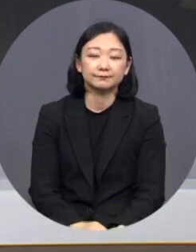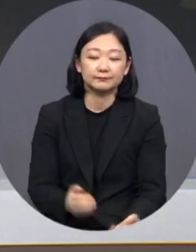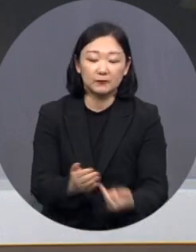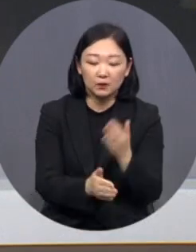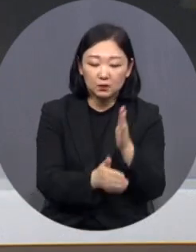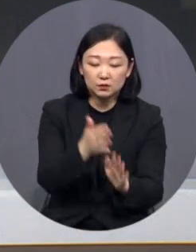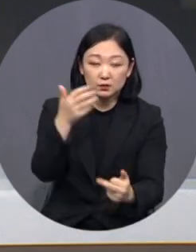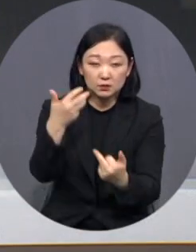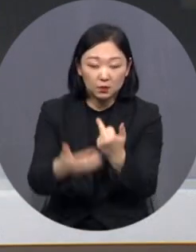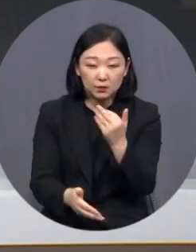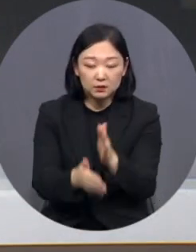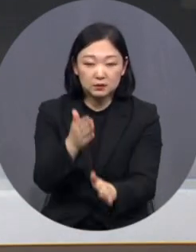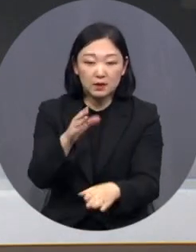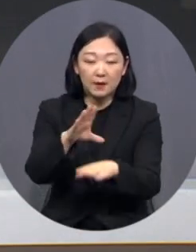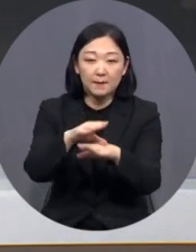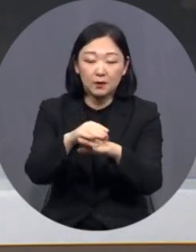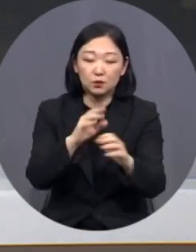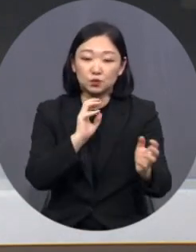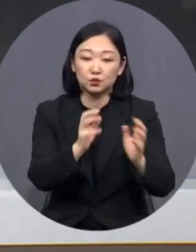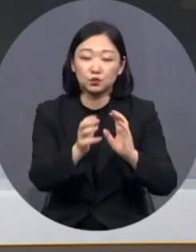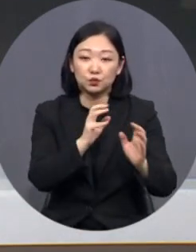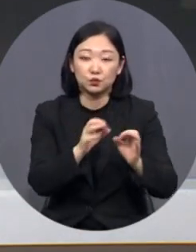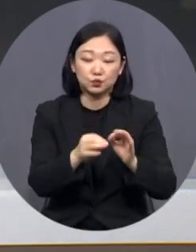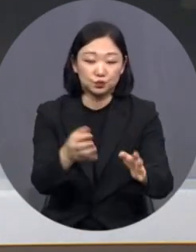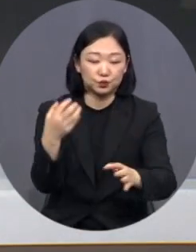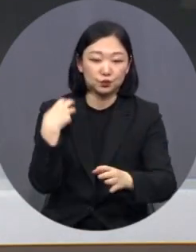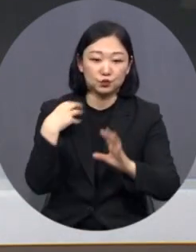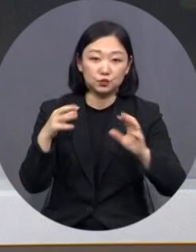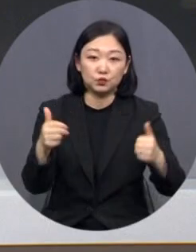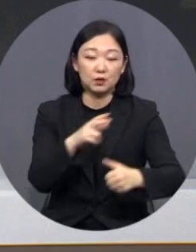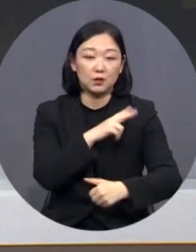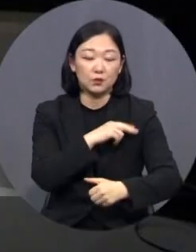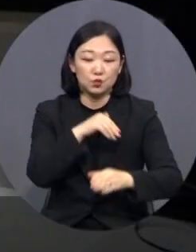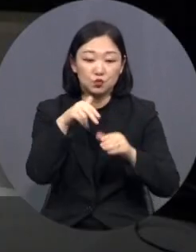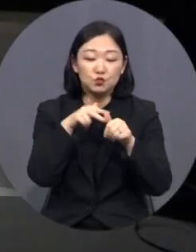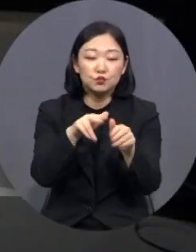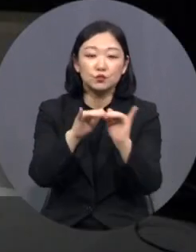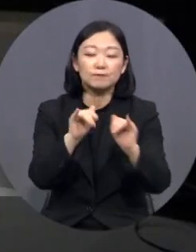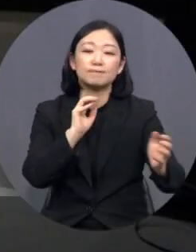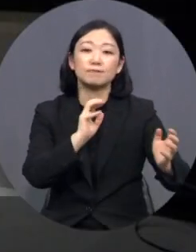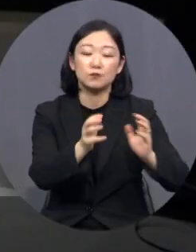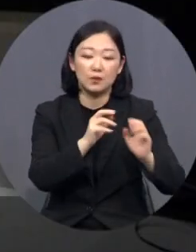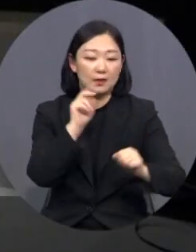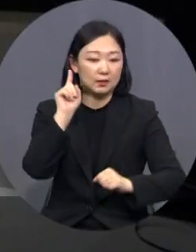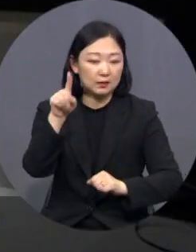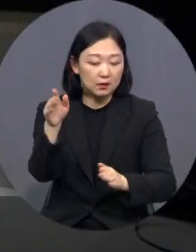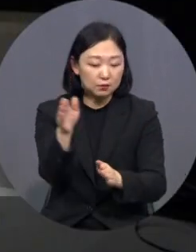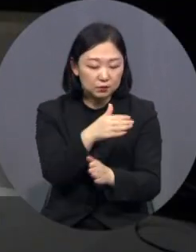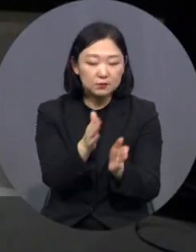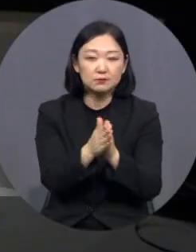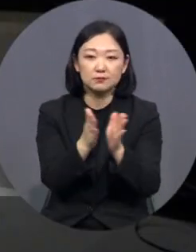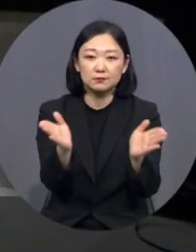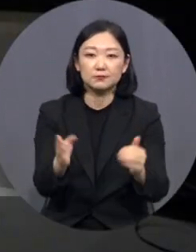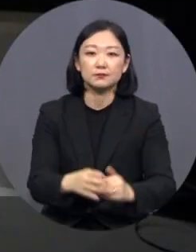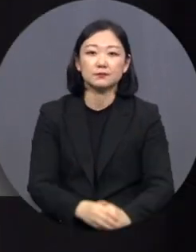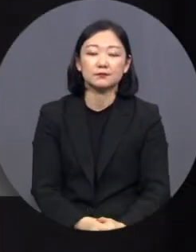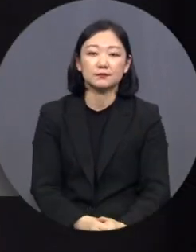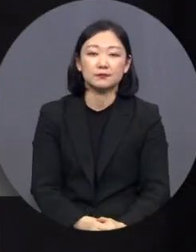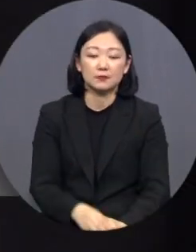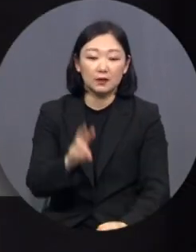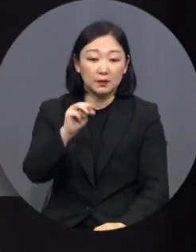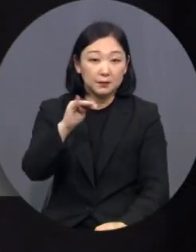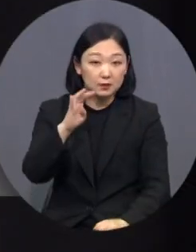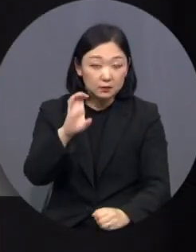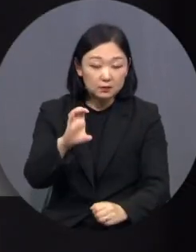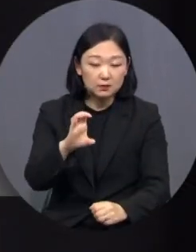제주시와 서귀포시 선거방송토론위원회가 주관하는 국회의원 선거 후보자 토론회가 내일부터 열립니다. 제주